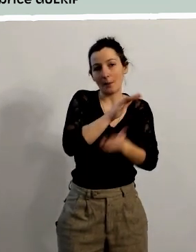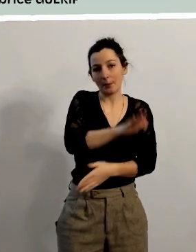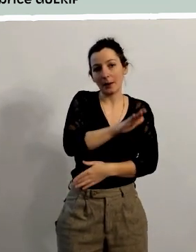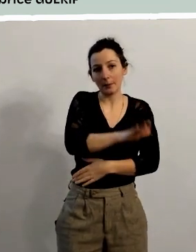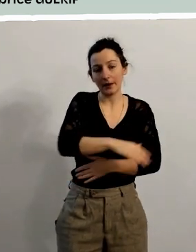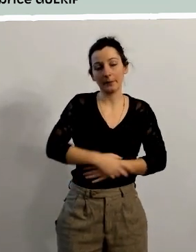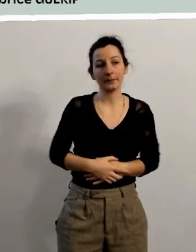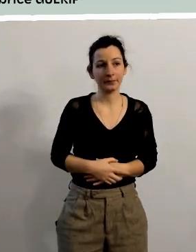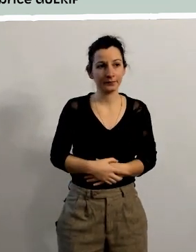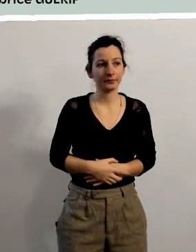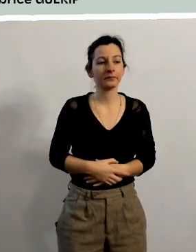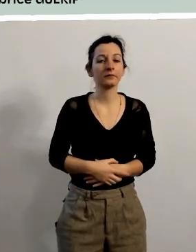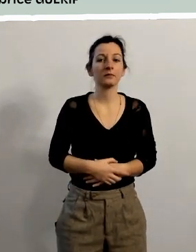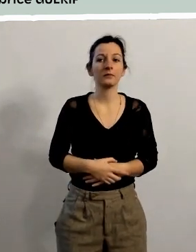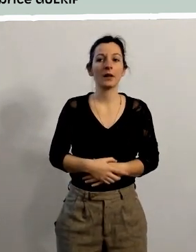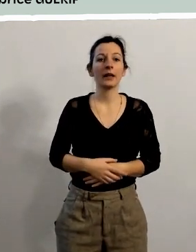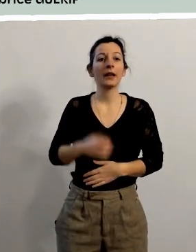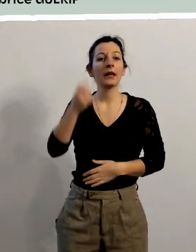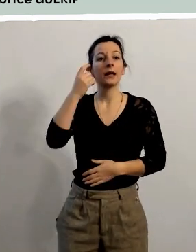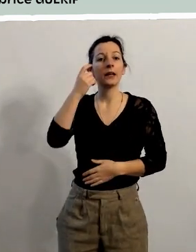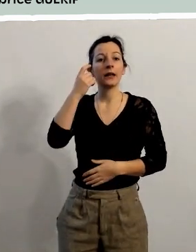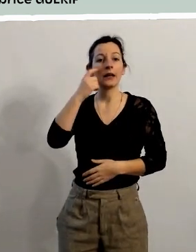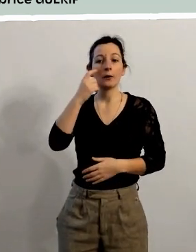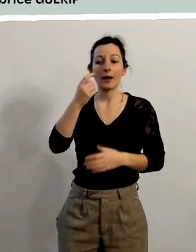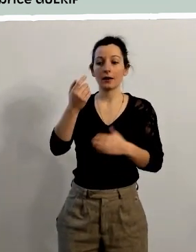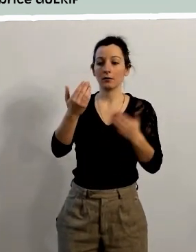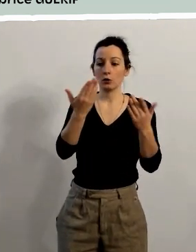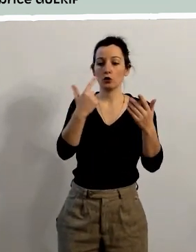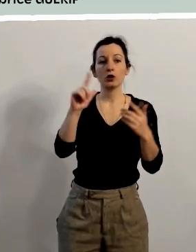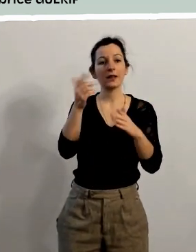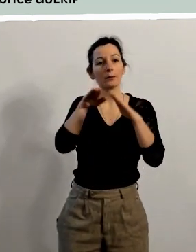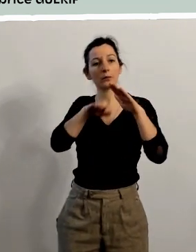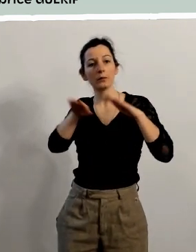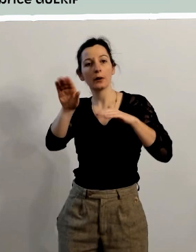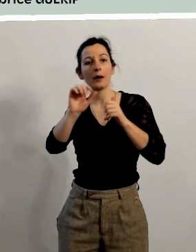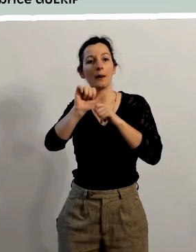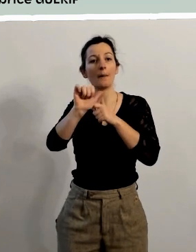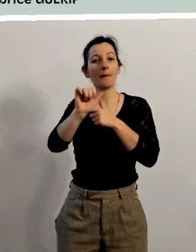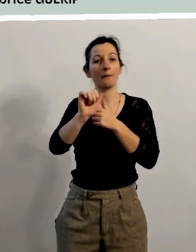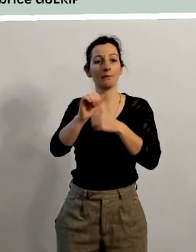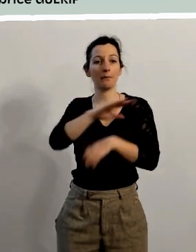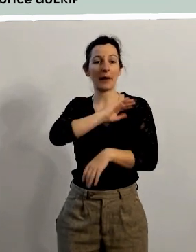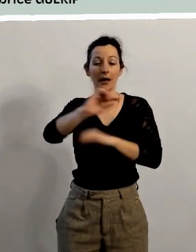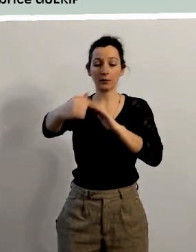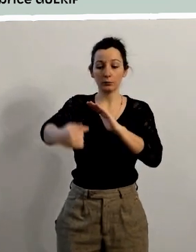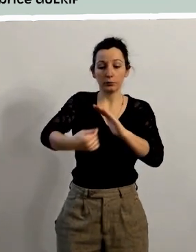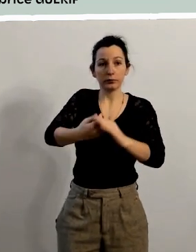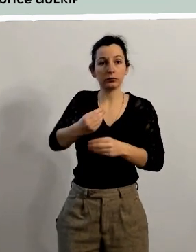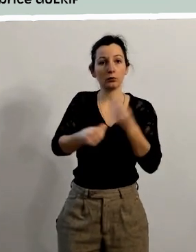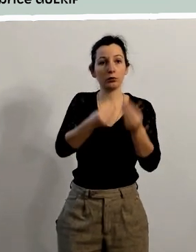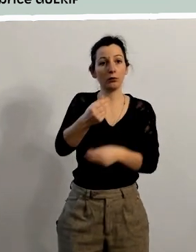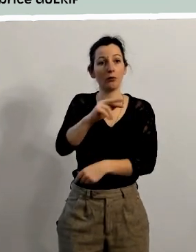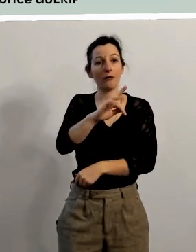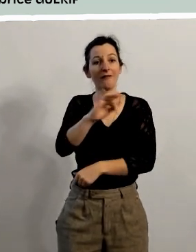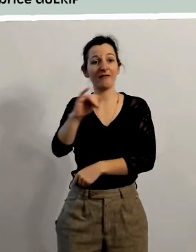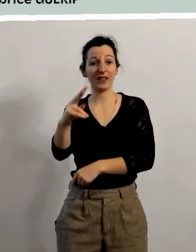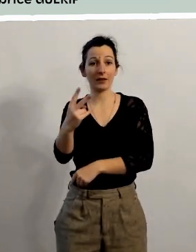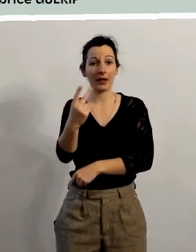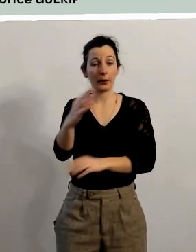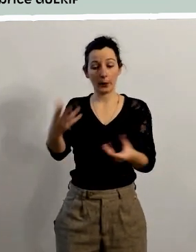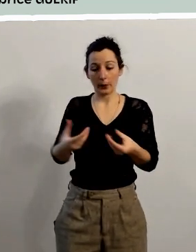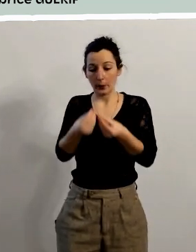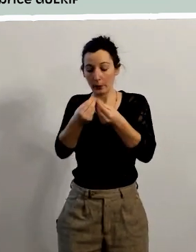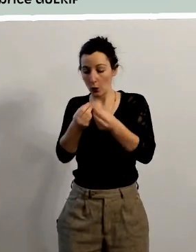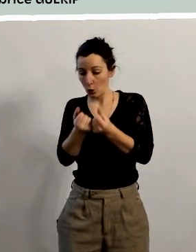deuxième courbe, en haut, c'est les naissances qui sont obtenues soit par insémination ou fécondation in vitro, donc deux techniques. Et vous